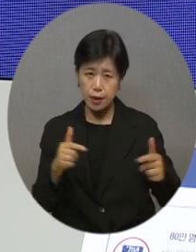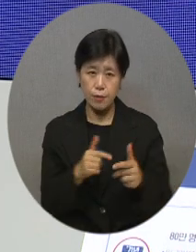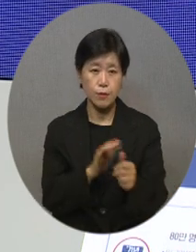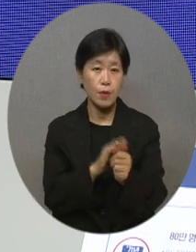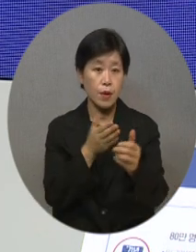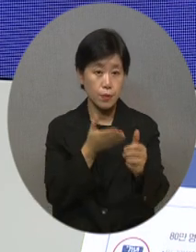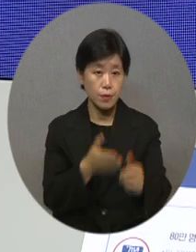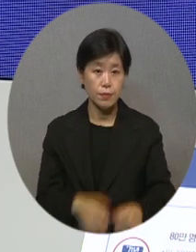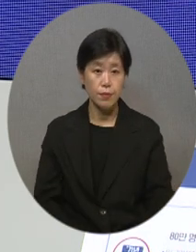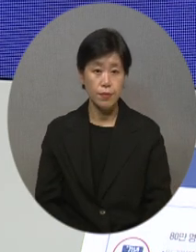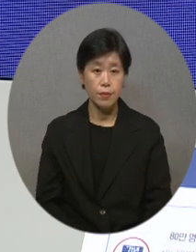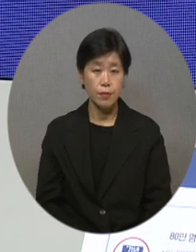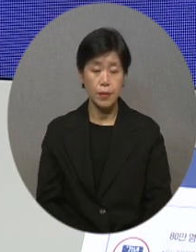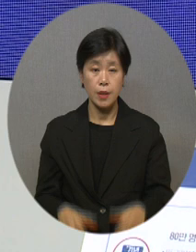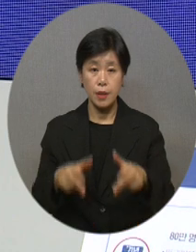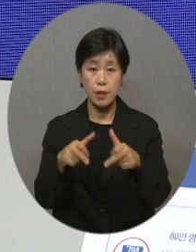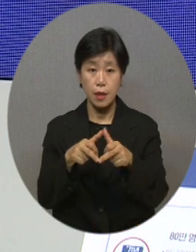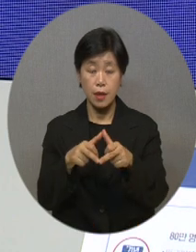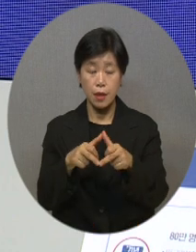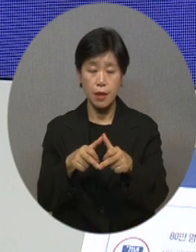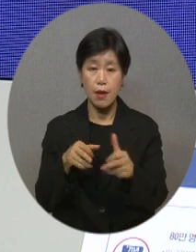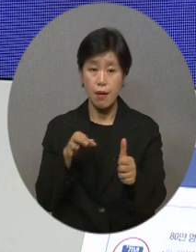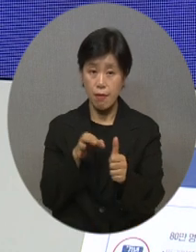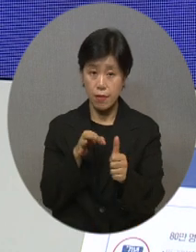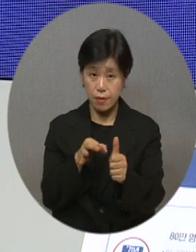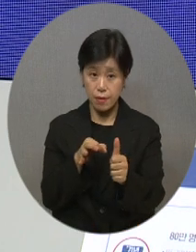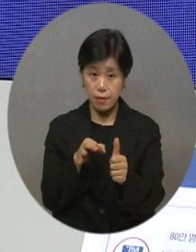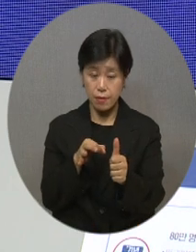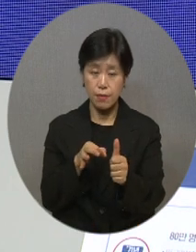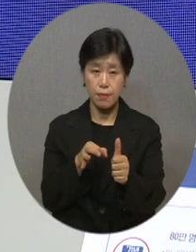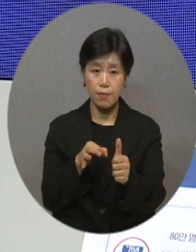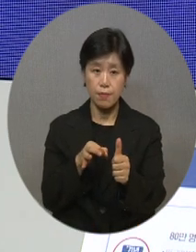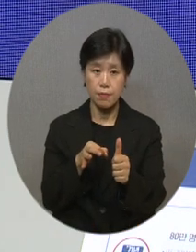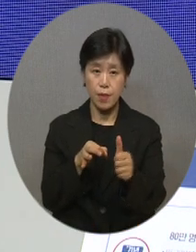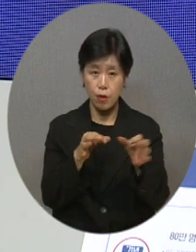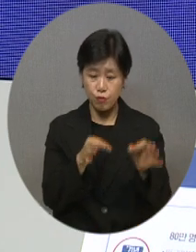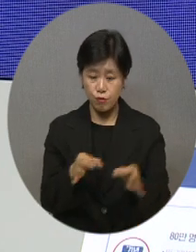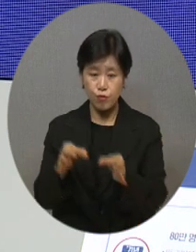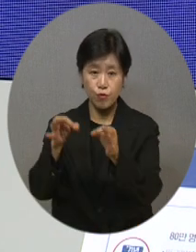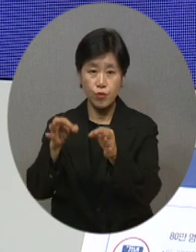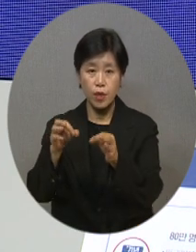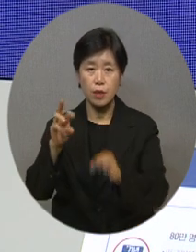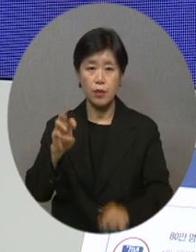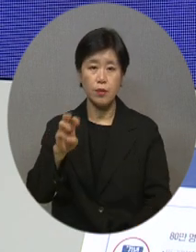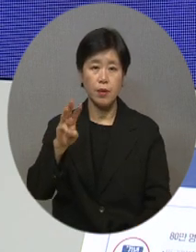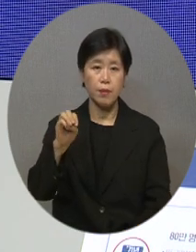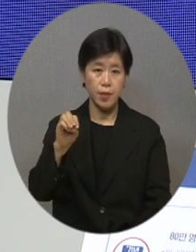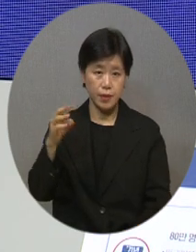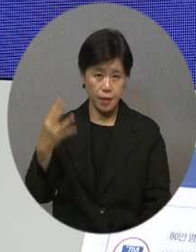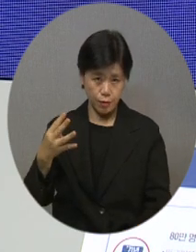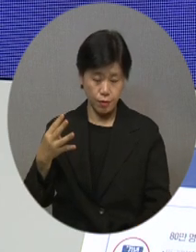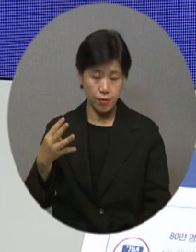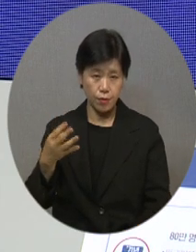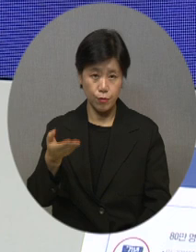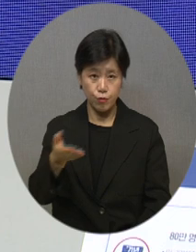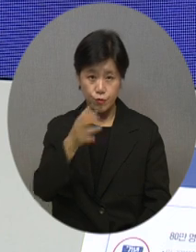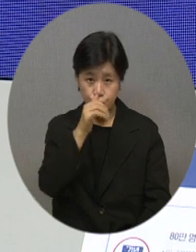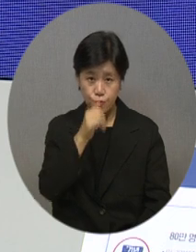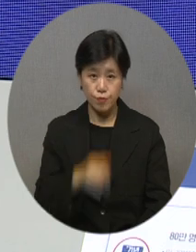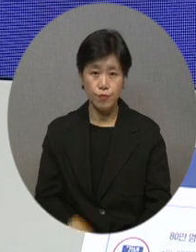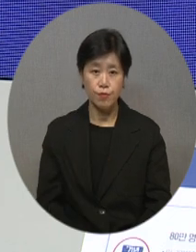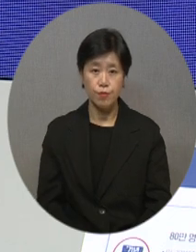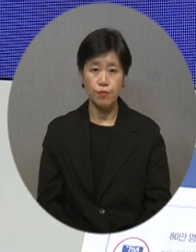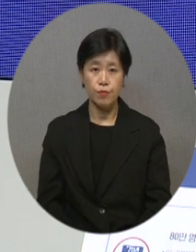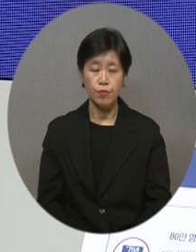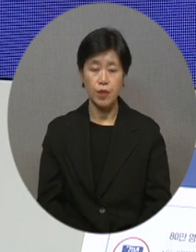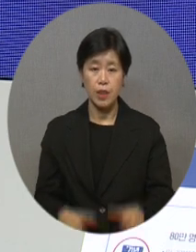가지고 장애인연금 아까 말씀드렸잖아요. 32만 3천 원에서 33만 4천 원까지 하는 거. 또 그리고 또 하나가 있다고 그러면 또